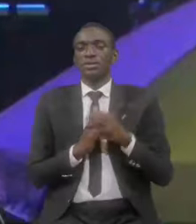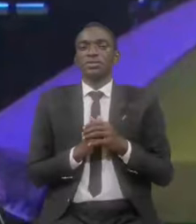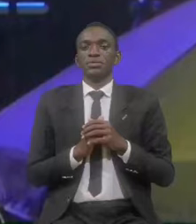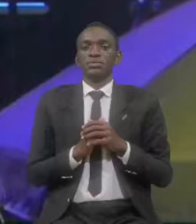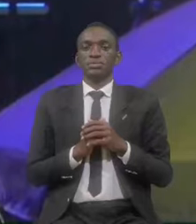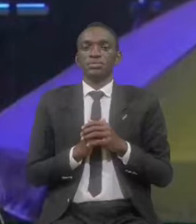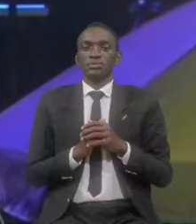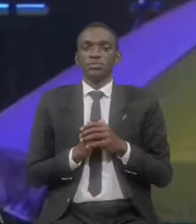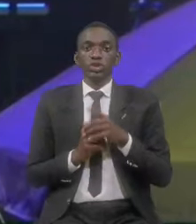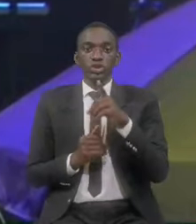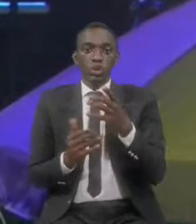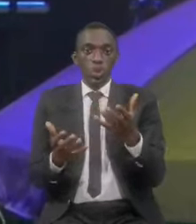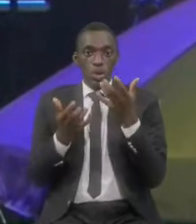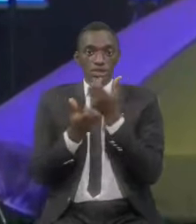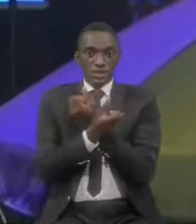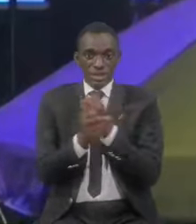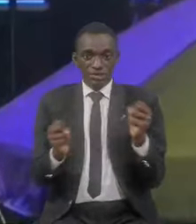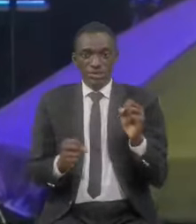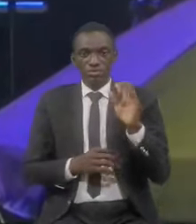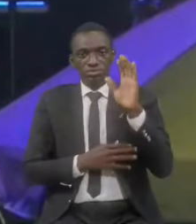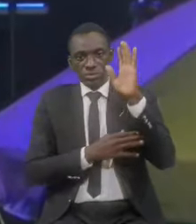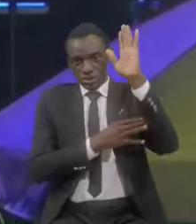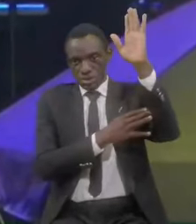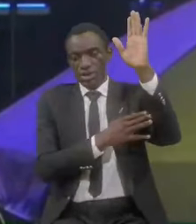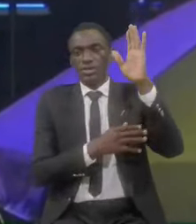Levez les mains, je vais prier pour vous maintenant.